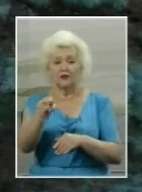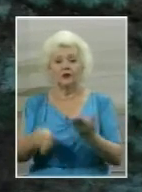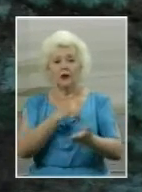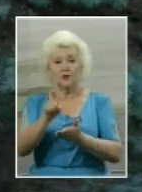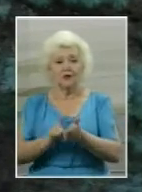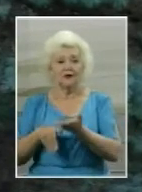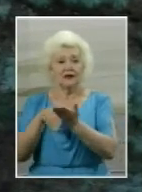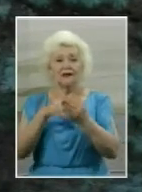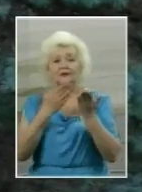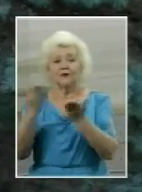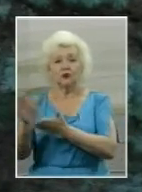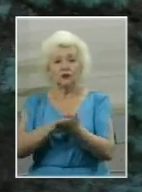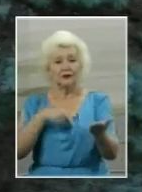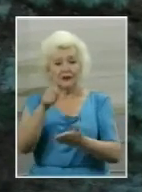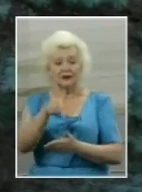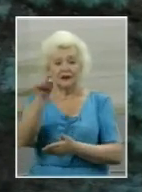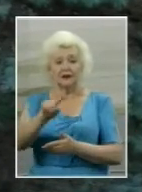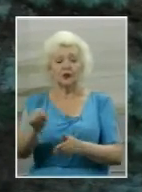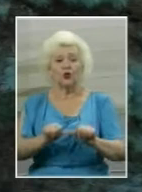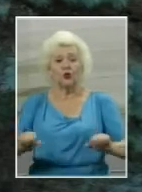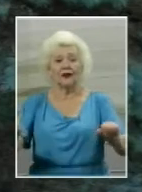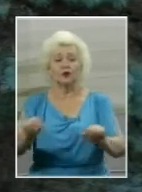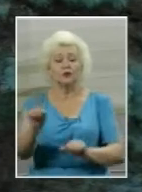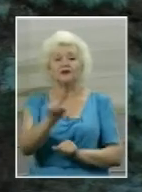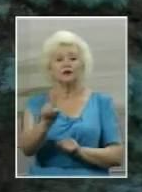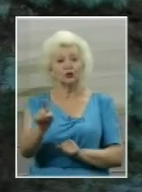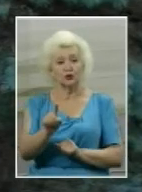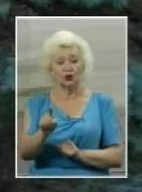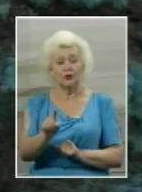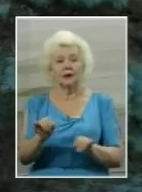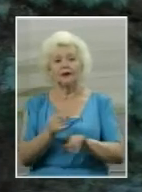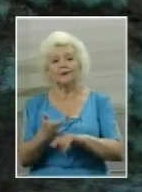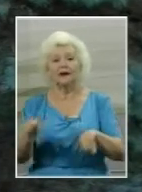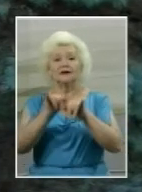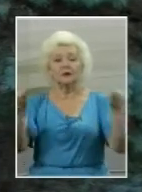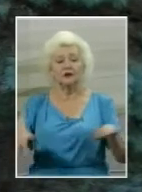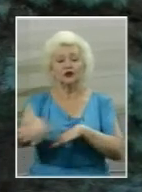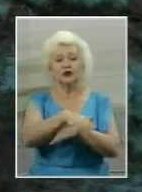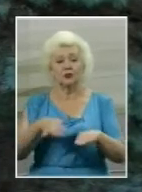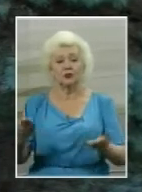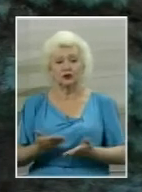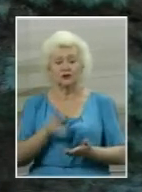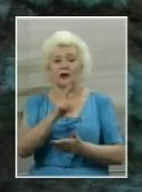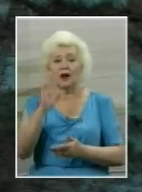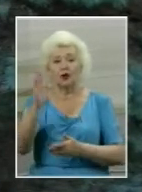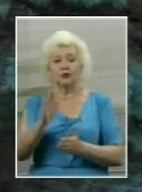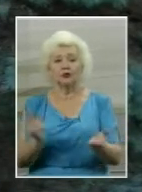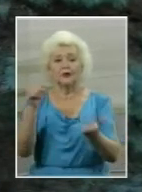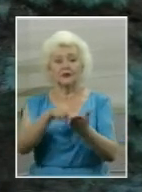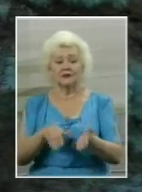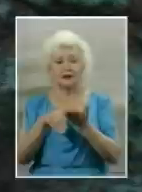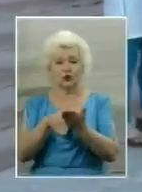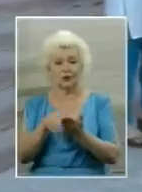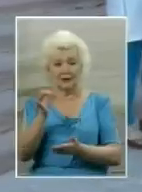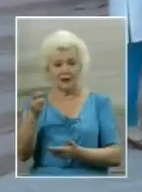повинні звернутися з заявою на комісію, щоб збільшити площу житла, на яку буде призначатися